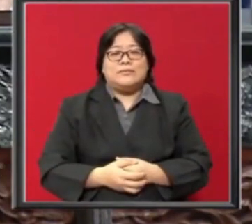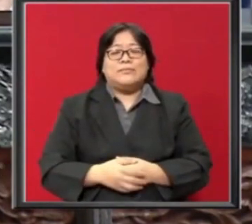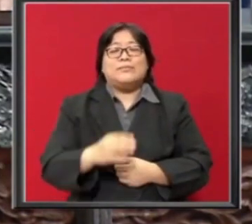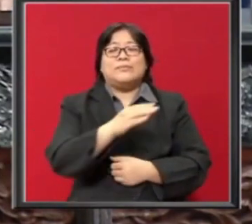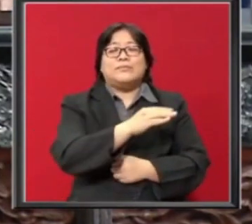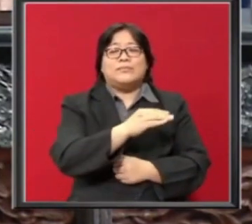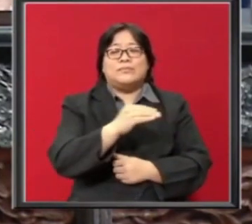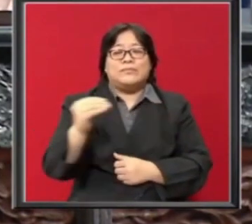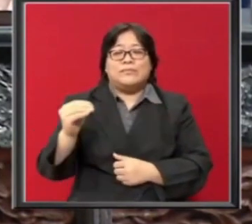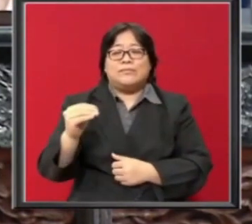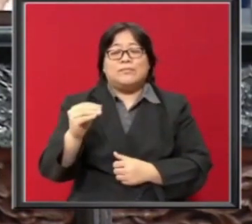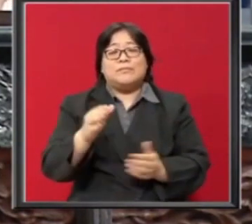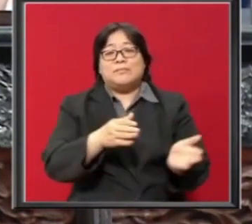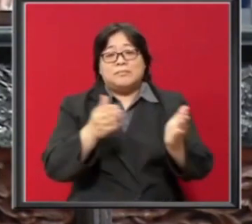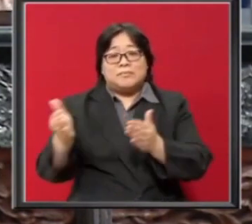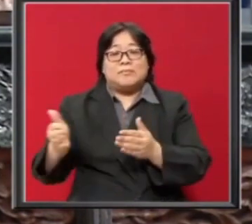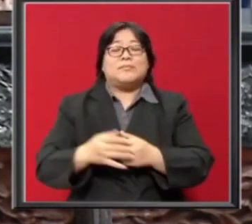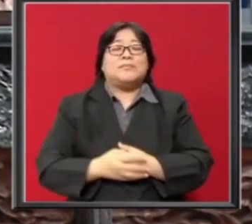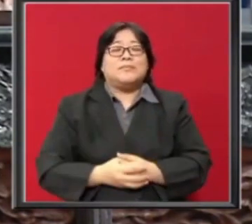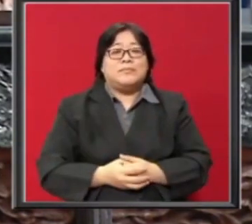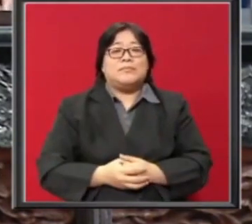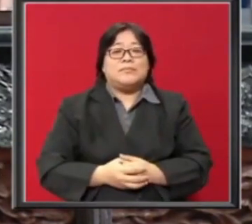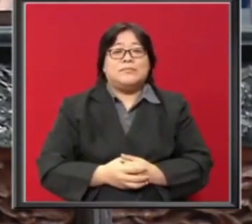yo yo dan selebriti